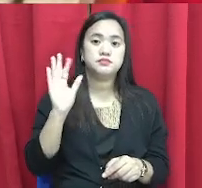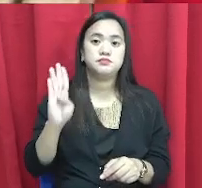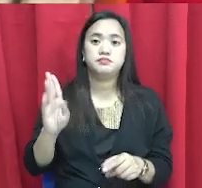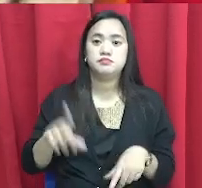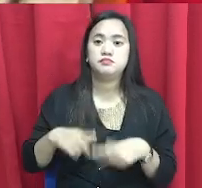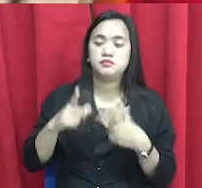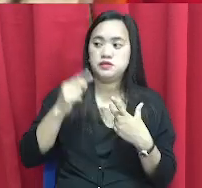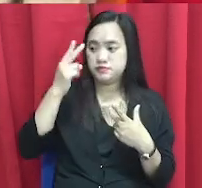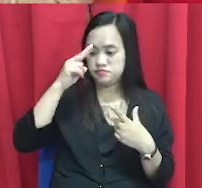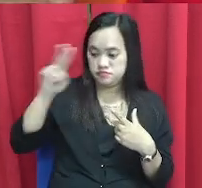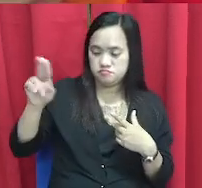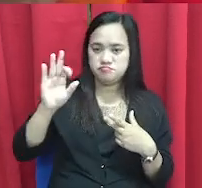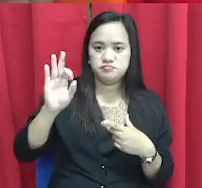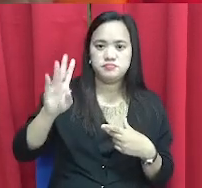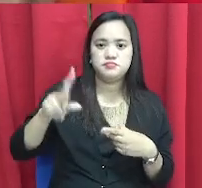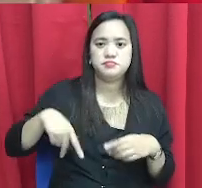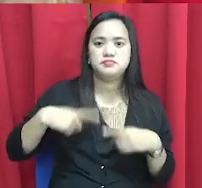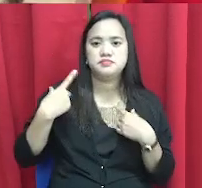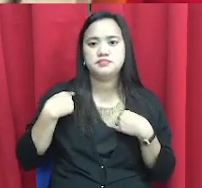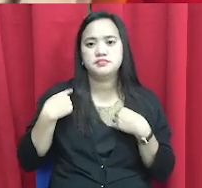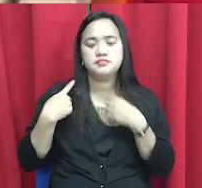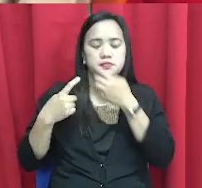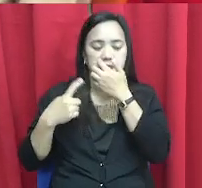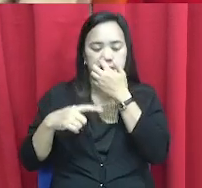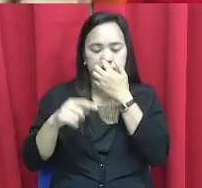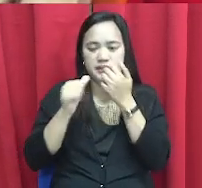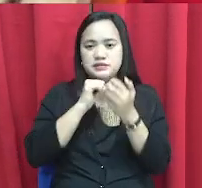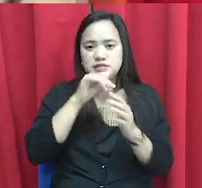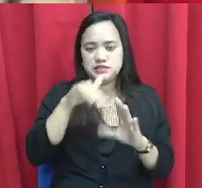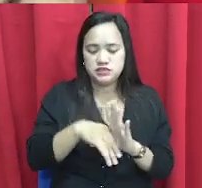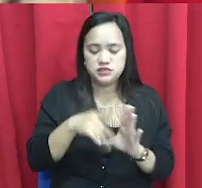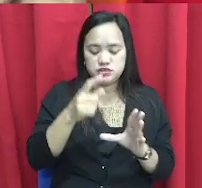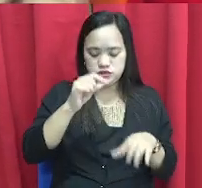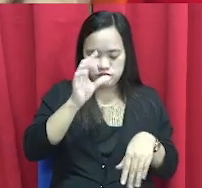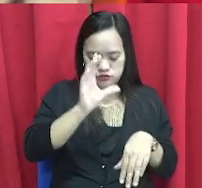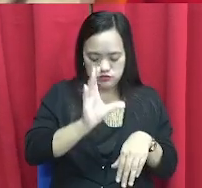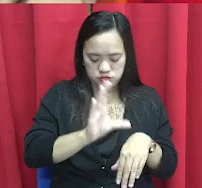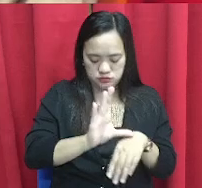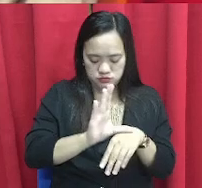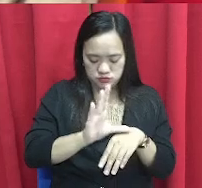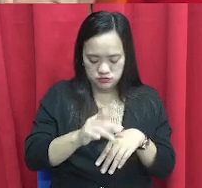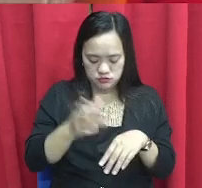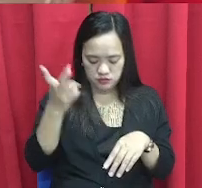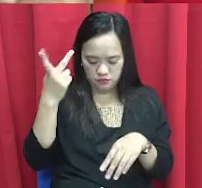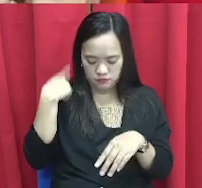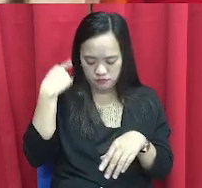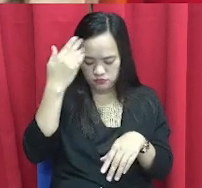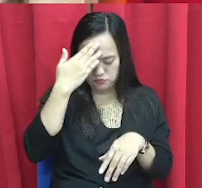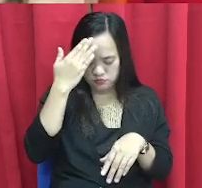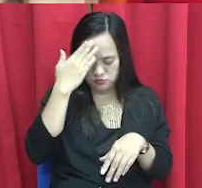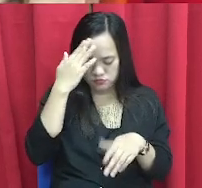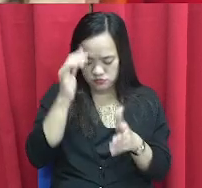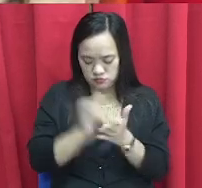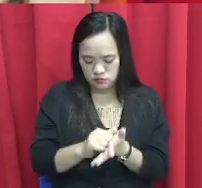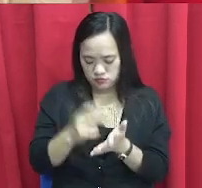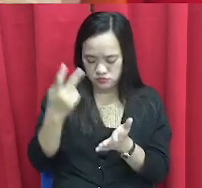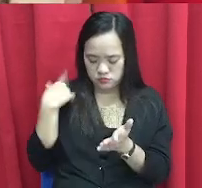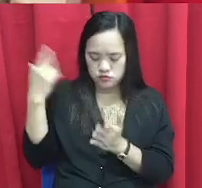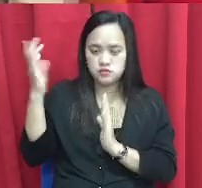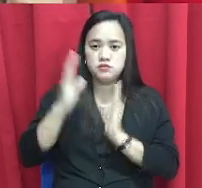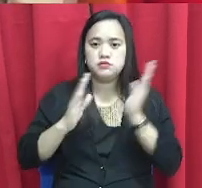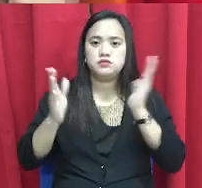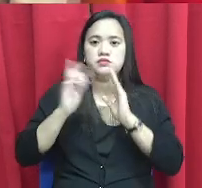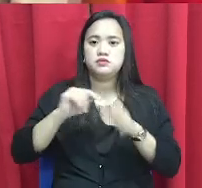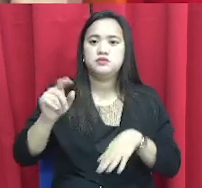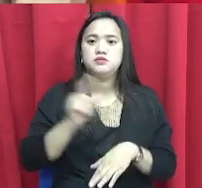mo lang marami sa mga tatay na nasa trabaho alam nilang May service naa trabaho kasi bakit wala naman